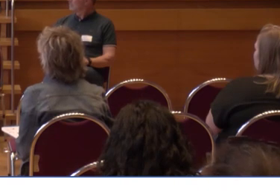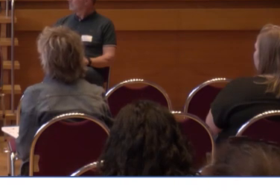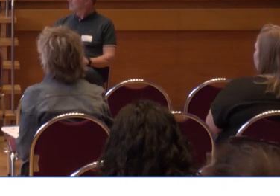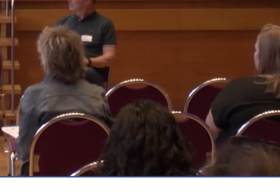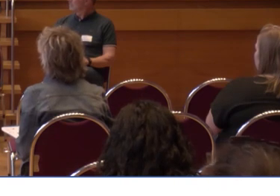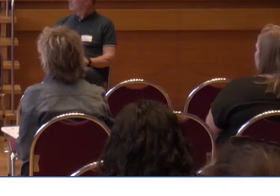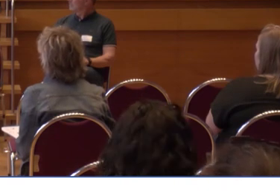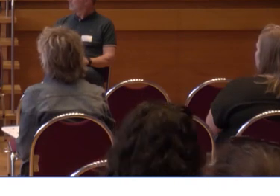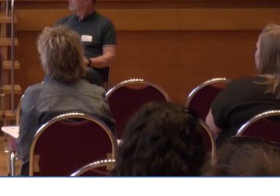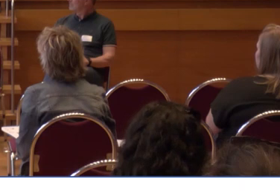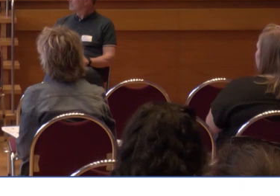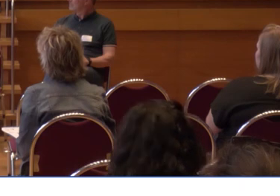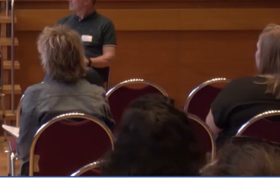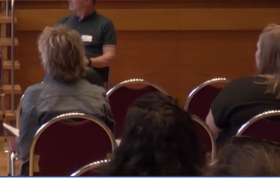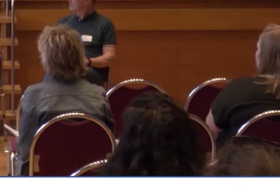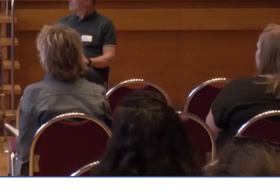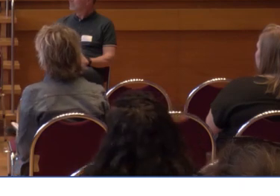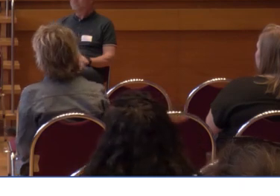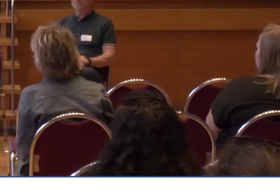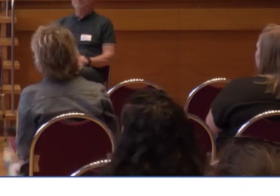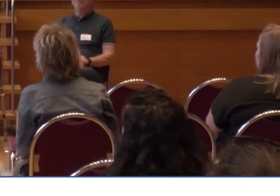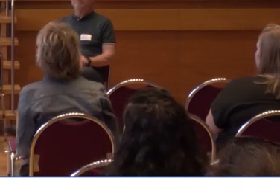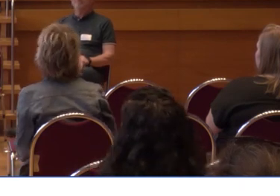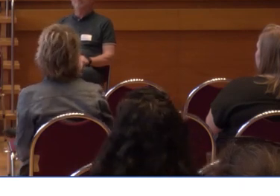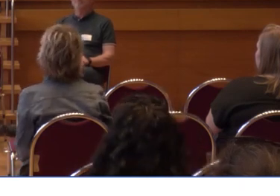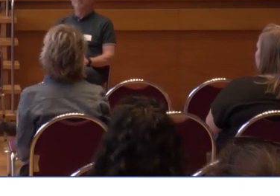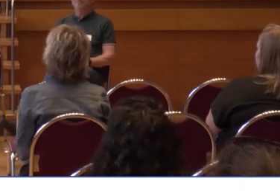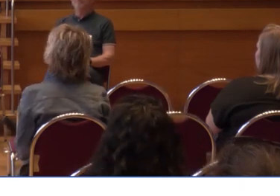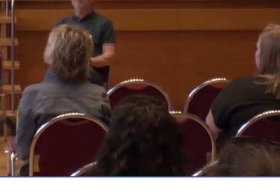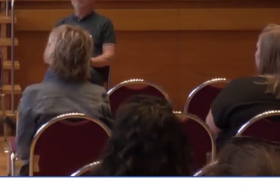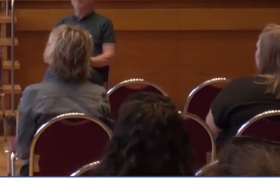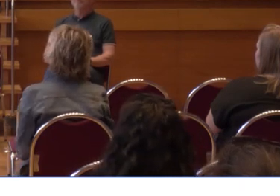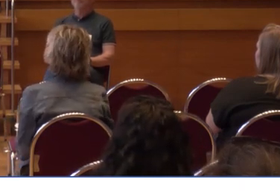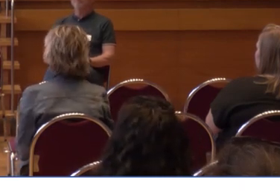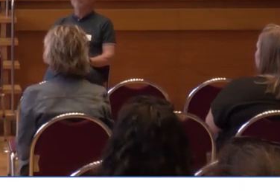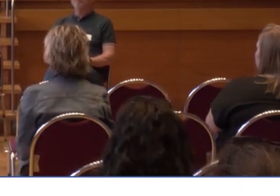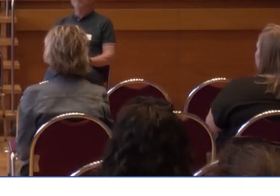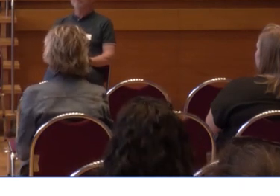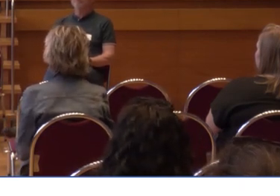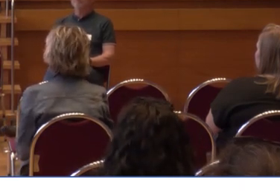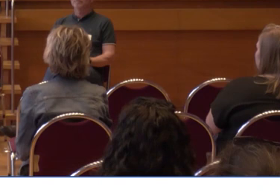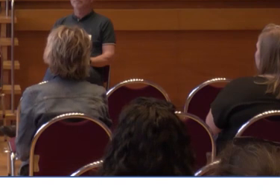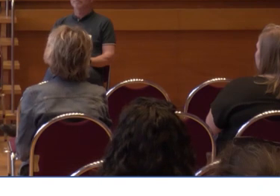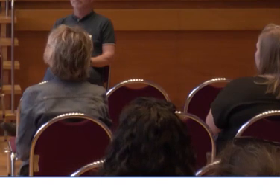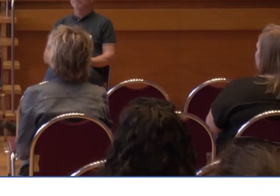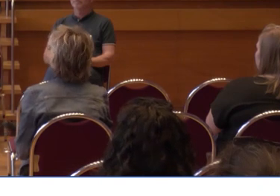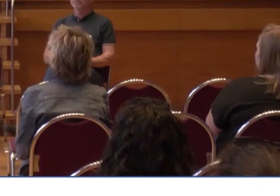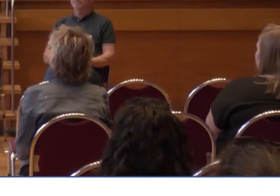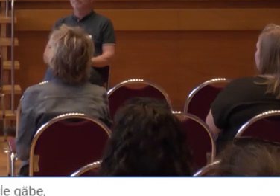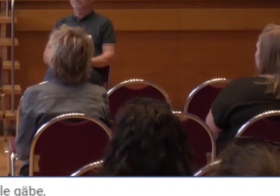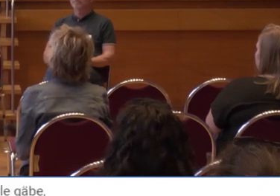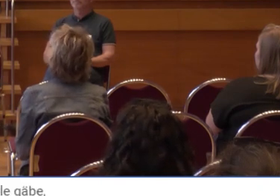danke für das Beispiel am Ende weil wenn es nicht gute Beispiele gebe könnten wir unsere Arbeit nicht machen